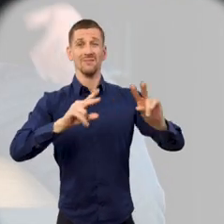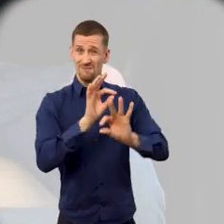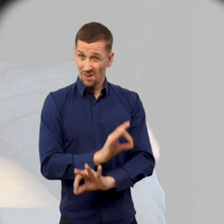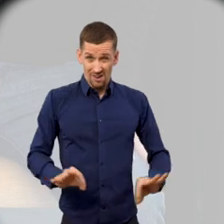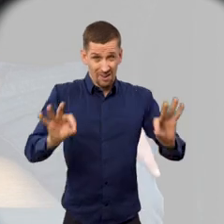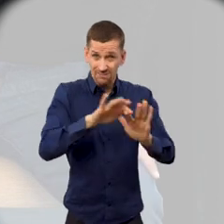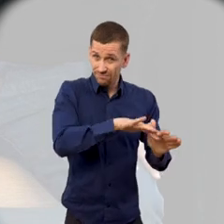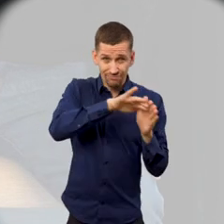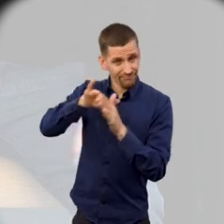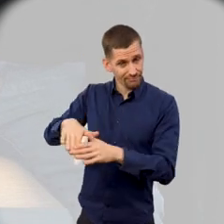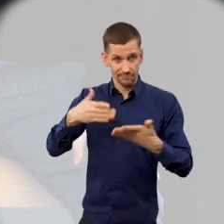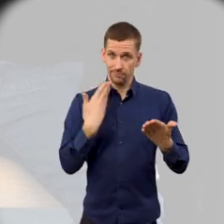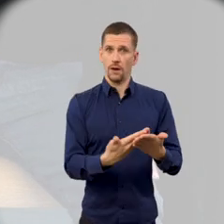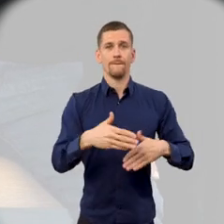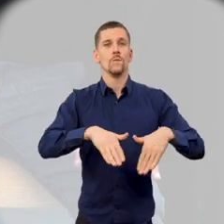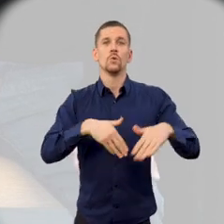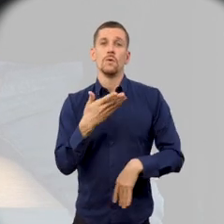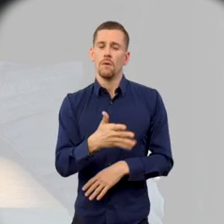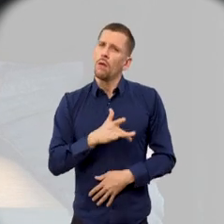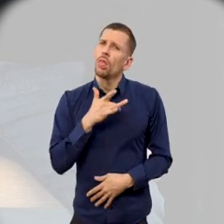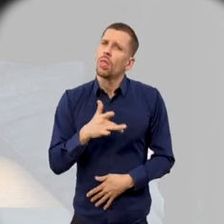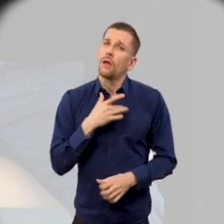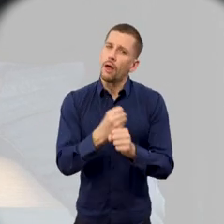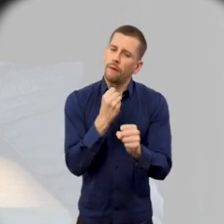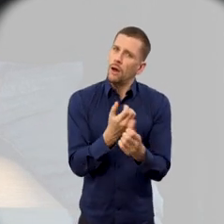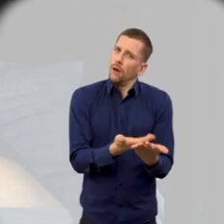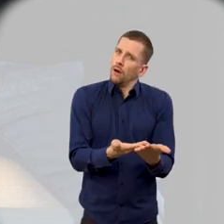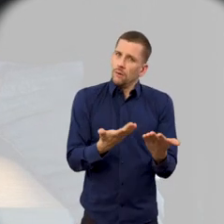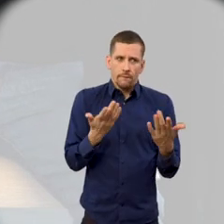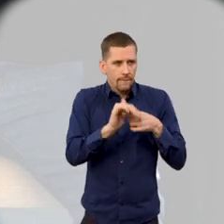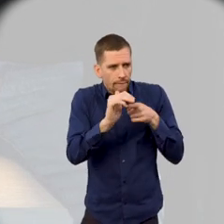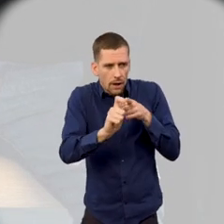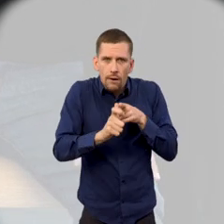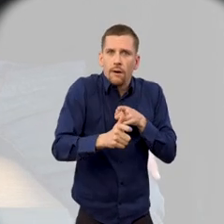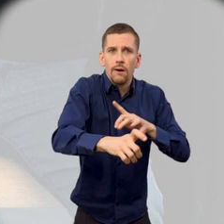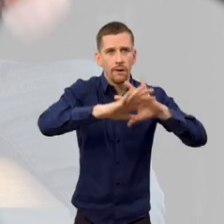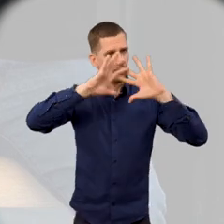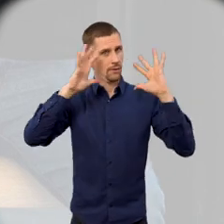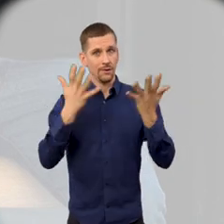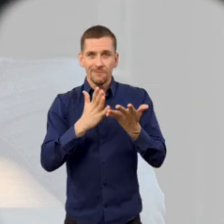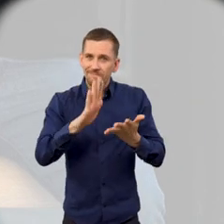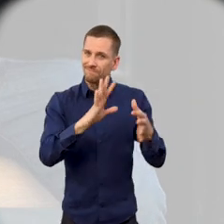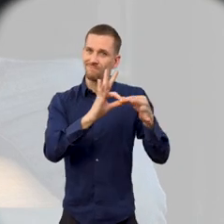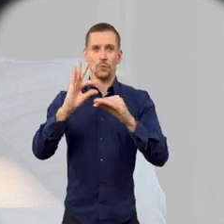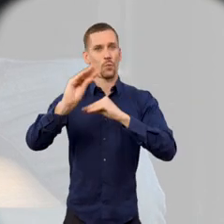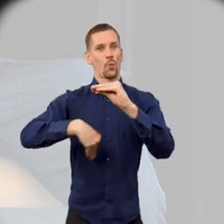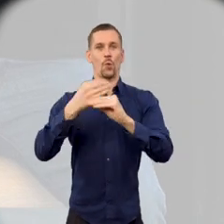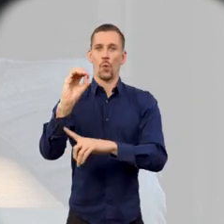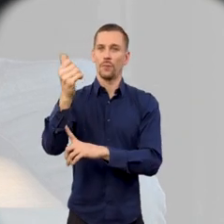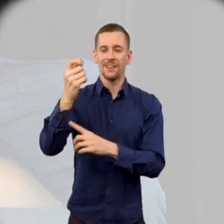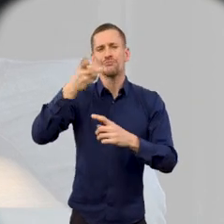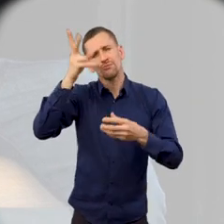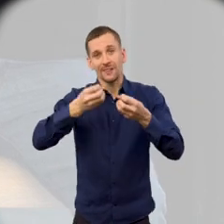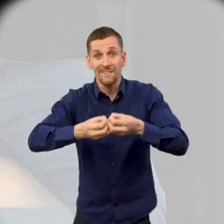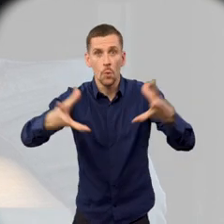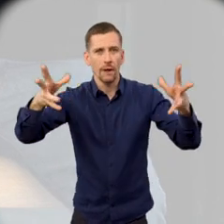Le fait qu'il n'y ait pas de professeur, du coup, fait qu'il n'y a pas de référentiel sachant. Et ce qui est très intéressant dans le travail qu'on fait, c'est de dire qu'en fait, notamment dans ce métier-là du